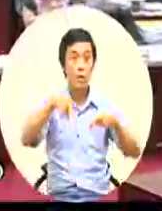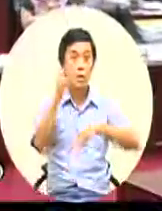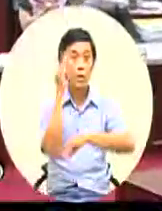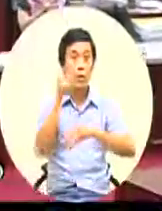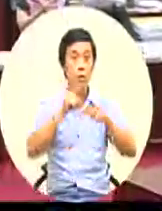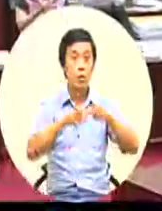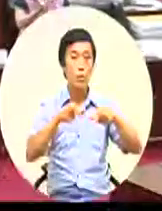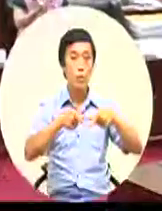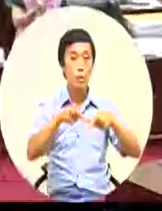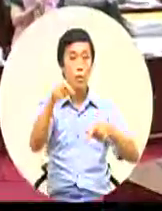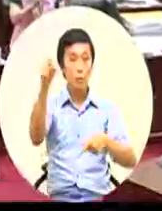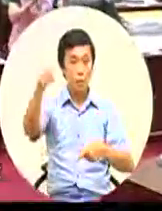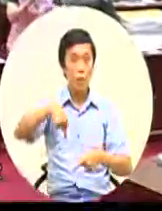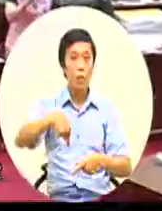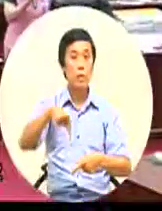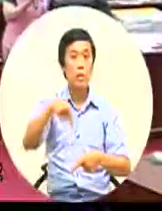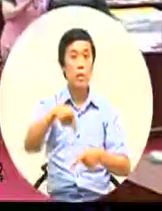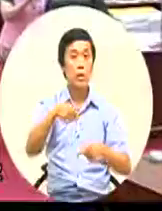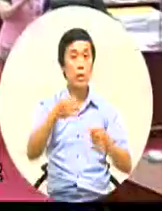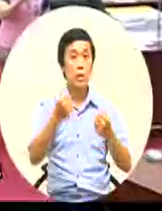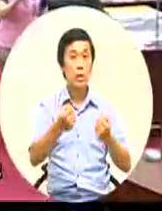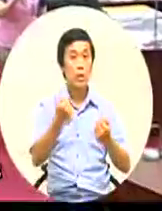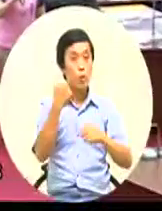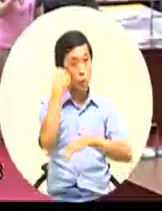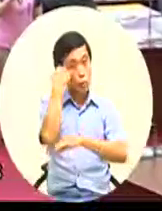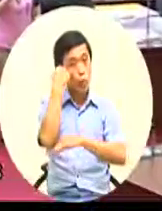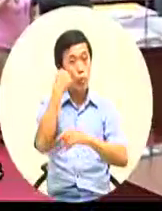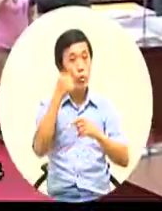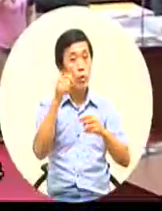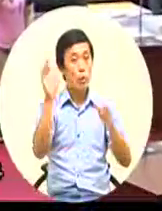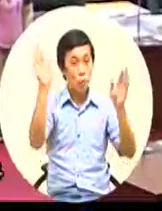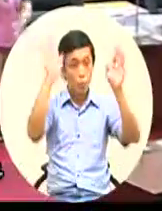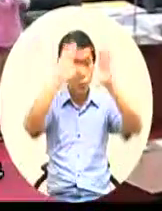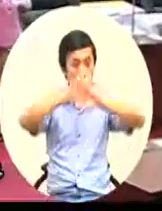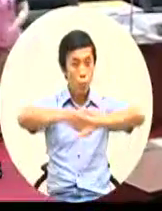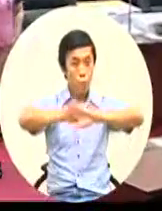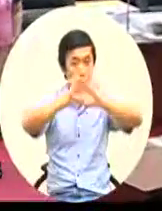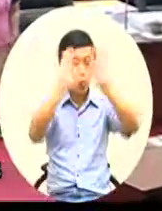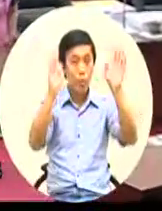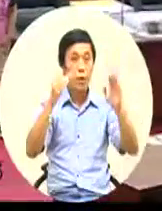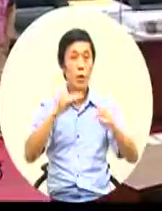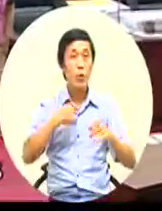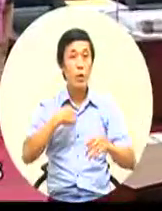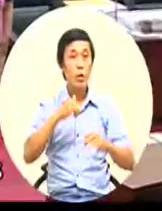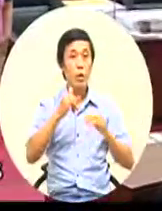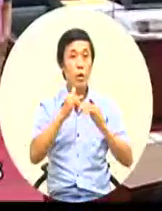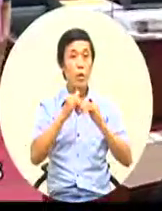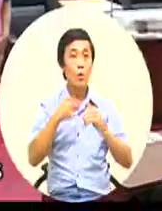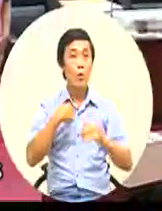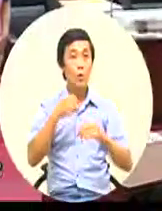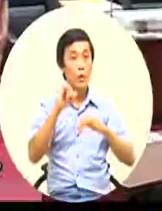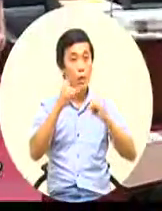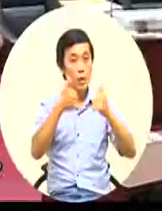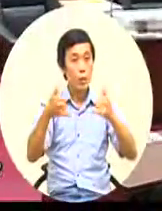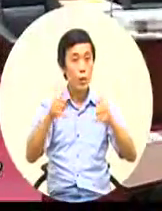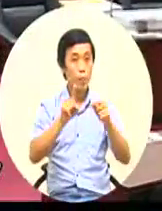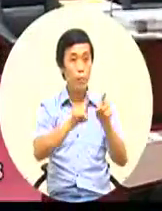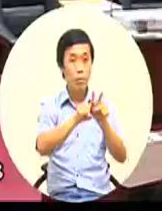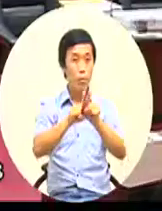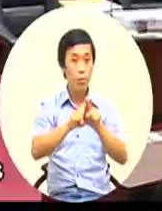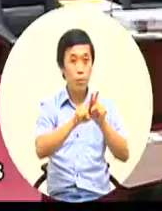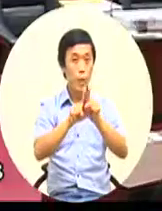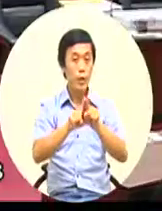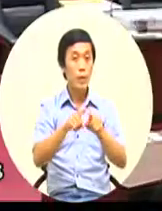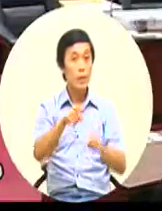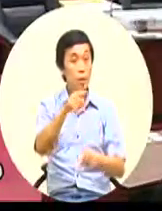后，在那个地方住一个晚上，然后我们民进党的议员陪你轮流值班，看看你的观感如何？谢谢市